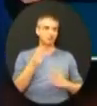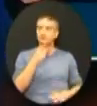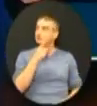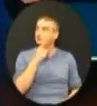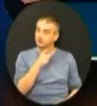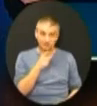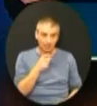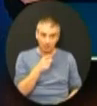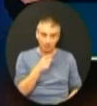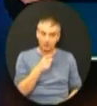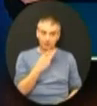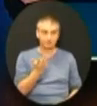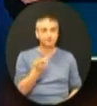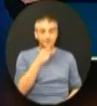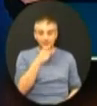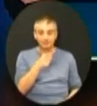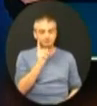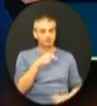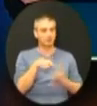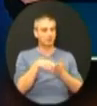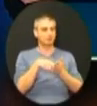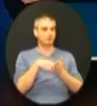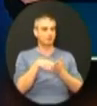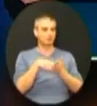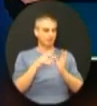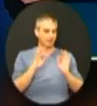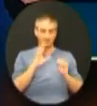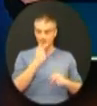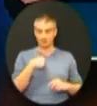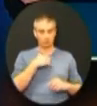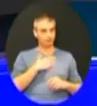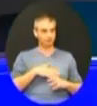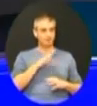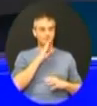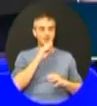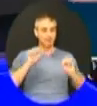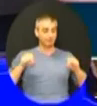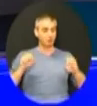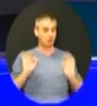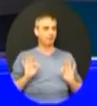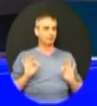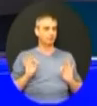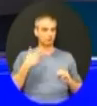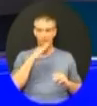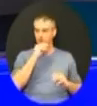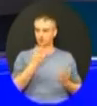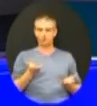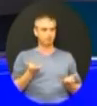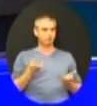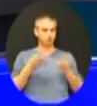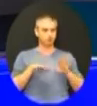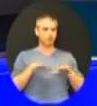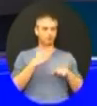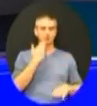אתזה אגב את זה רגע גיל אבל את זה צריך לתקן כי באמת אם אנחנו רצים לגת בעית משילות האמיתית אז בוא נדבר עליה באמת ו